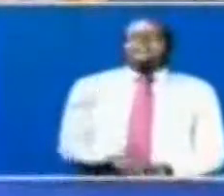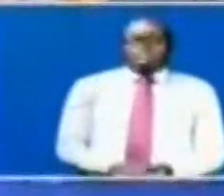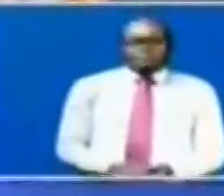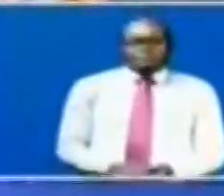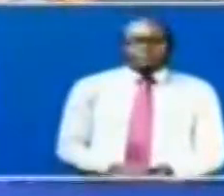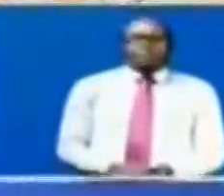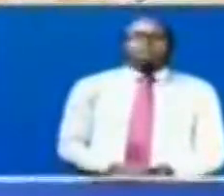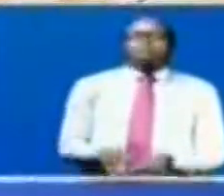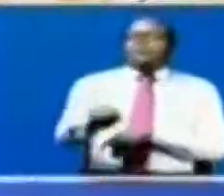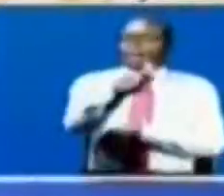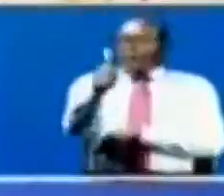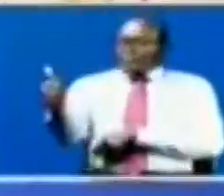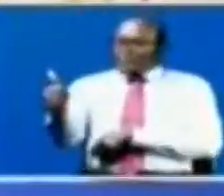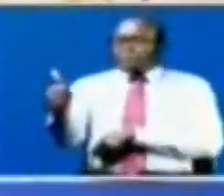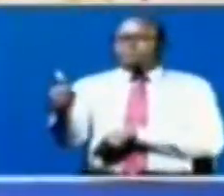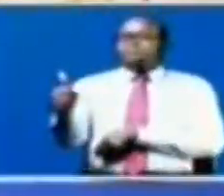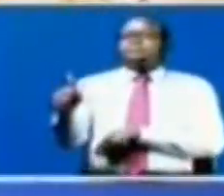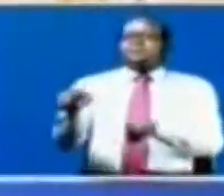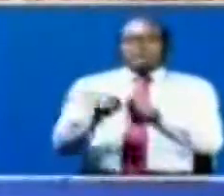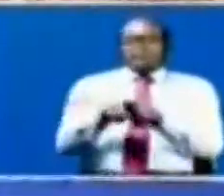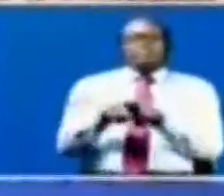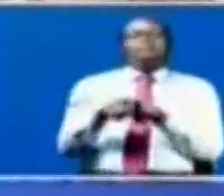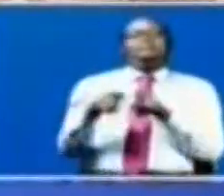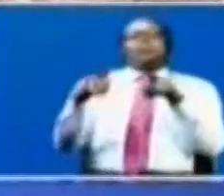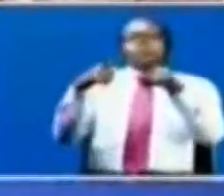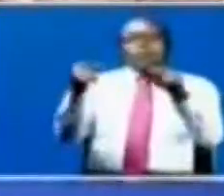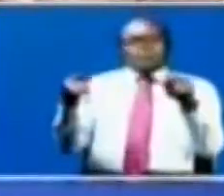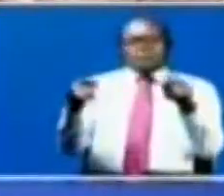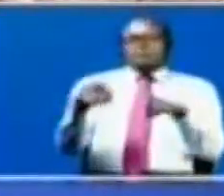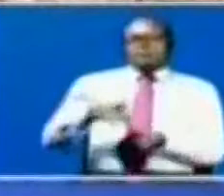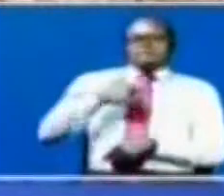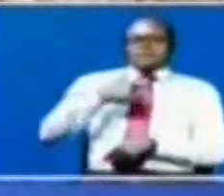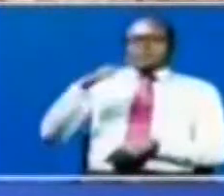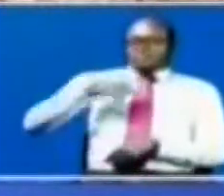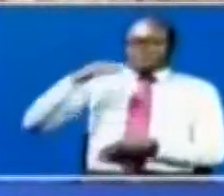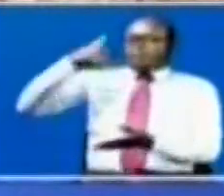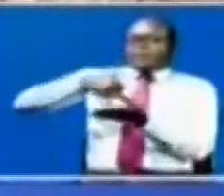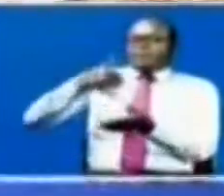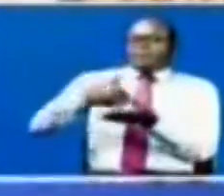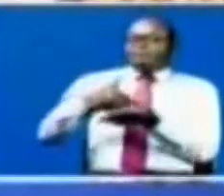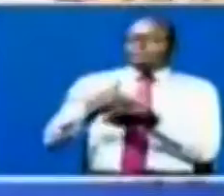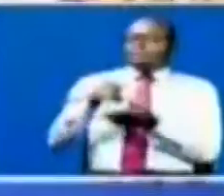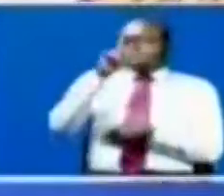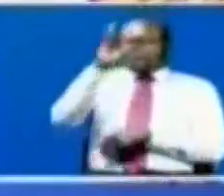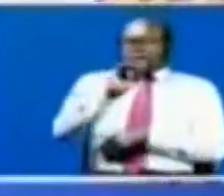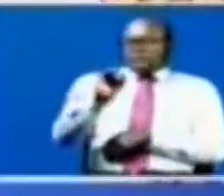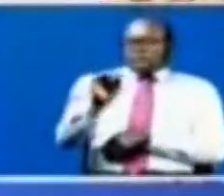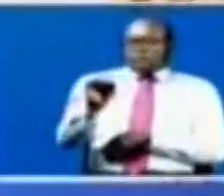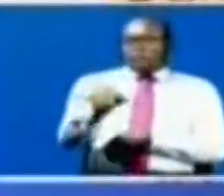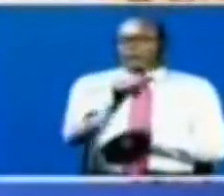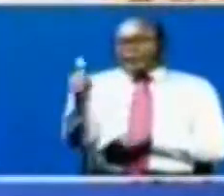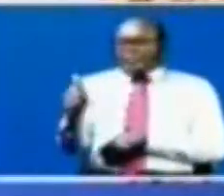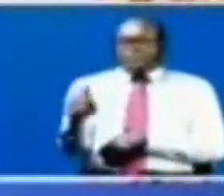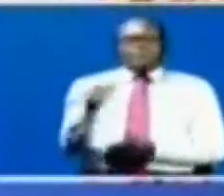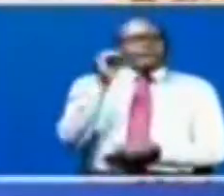si yeye tu, wenzake ambao wanaikari sawia wanahisi wadau wanahusika wanawachezea shere. Naona vitu vingine ambavyo vinakuwa bei